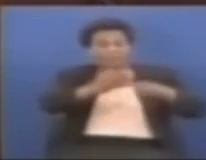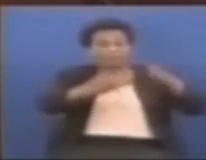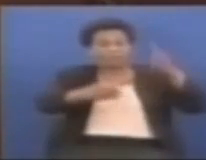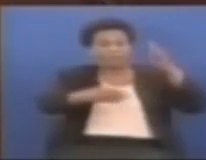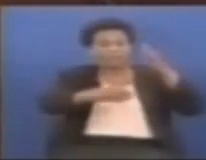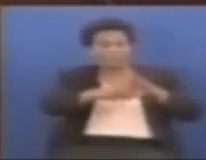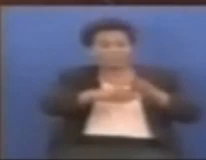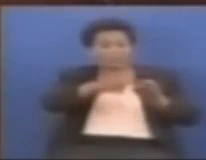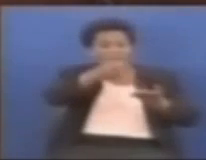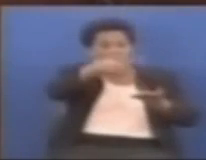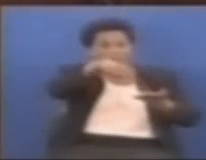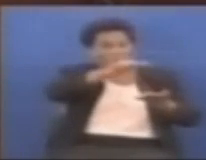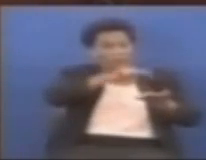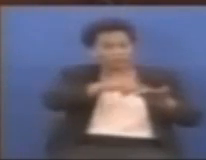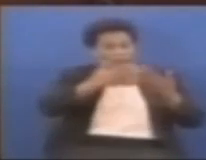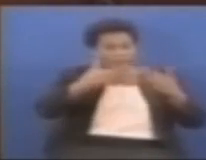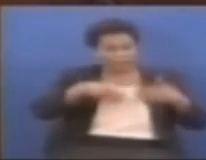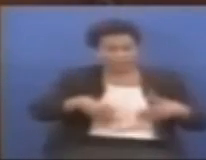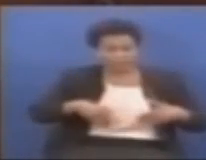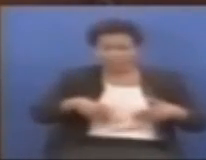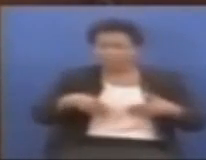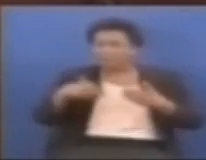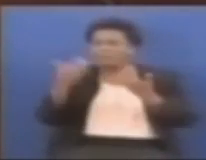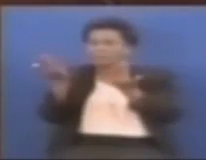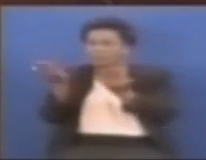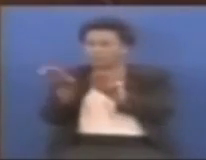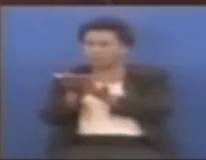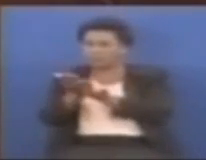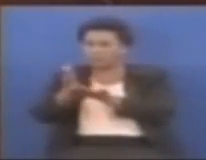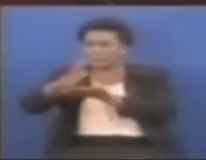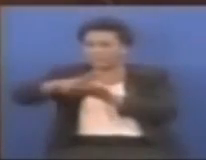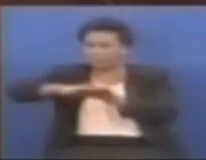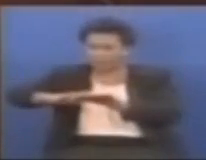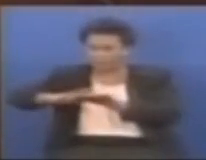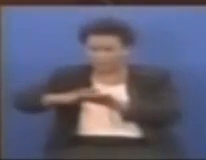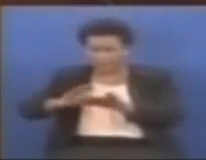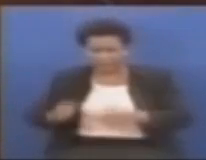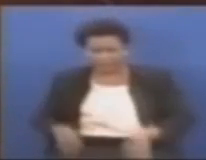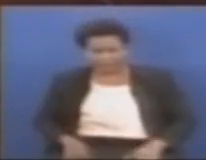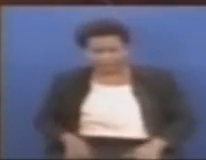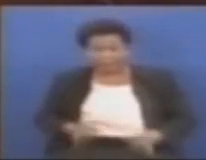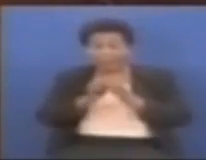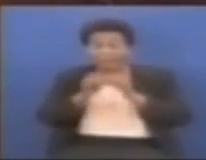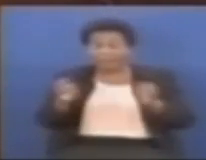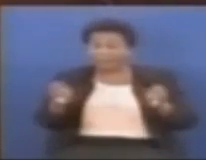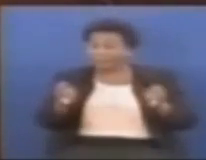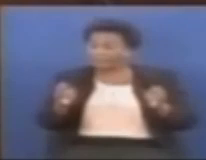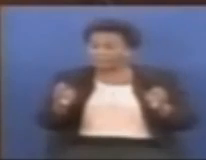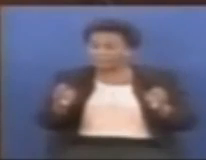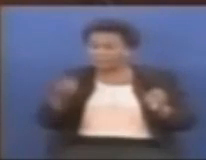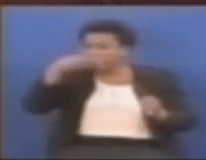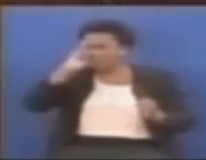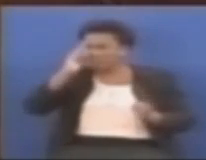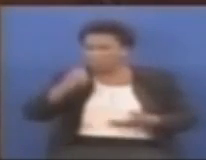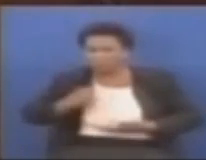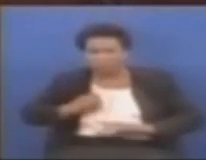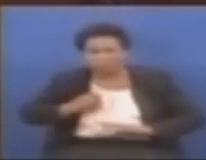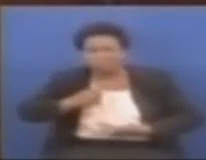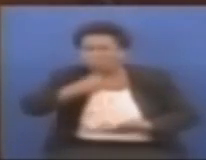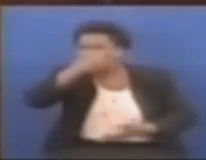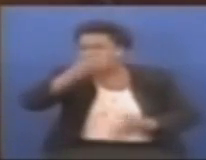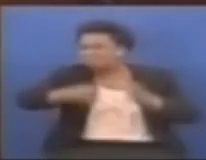na maboma ya shule za msingi. Lakini fedha hizo hata kama kaua hawakutoa kitu, na mwaka wa fedha